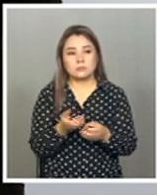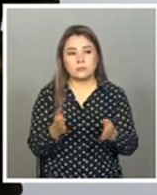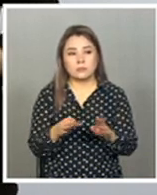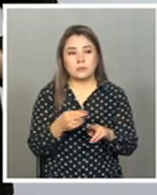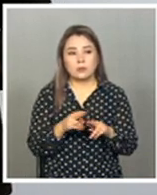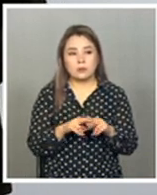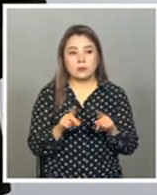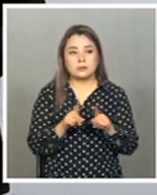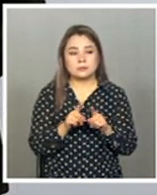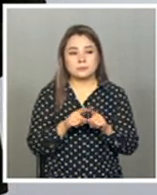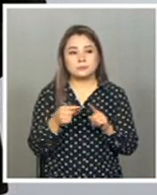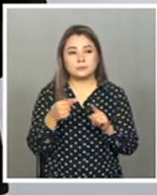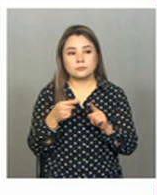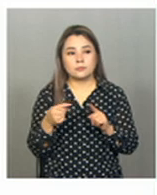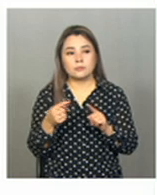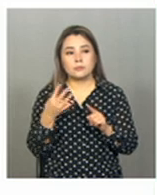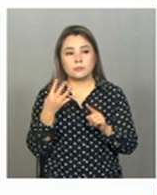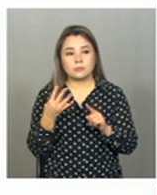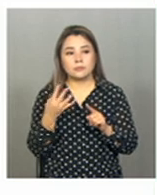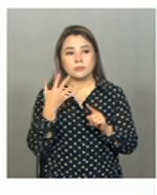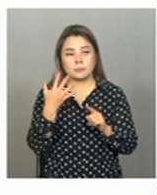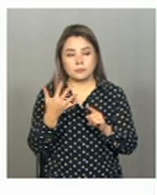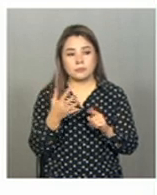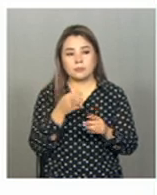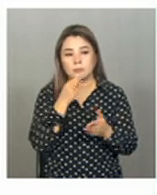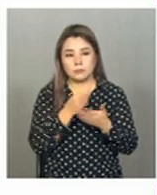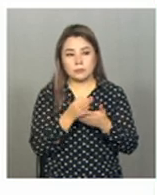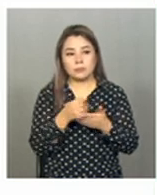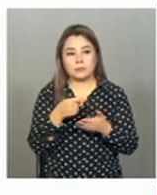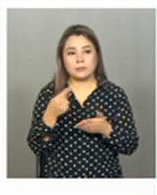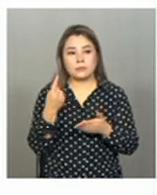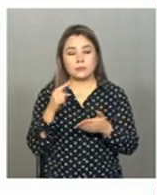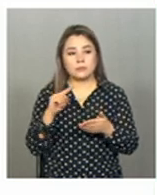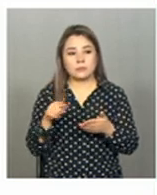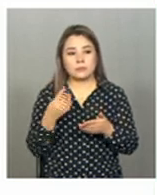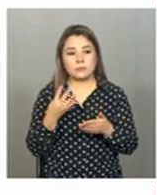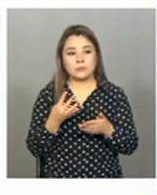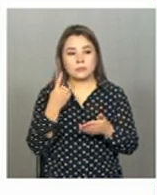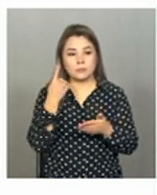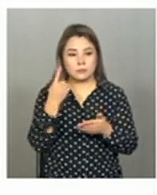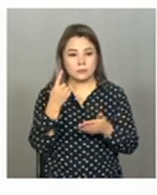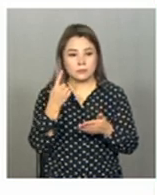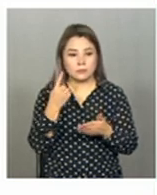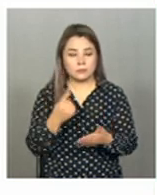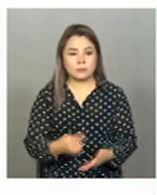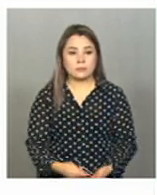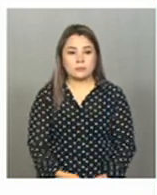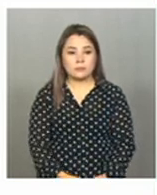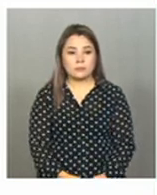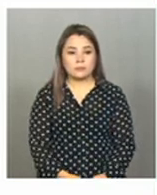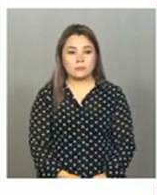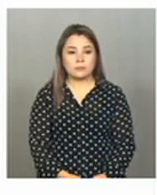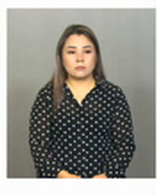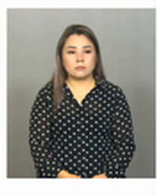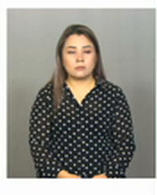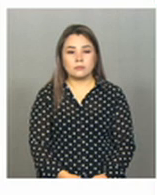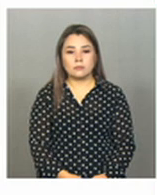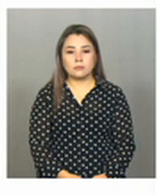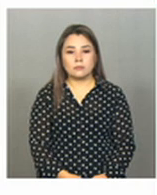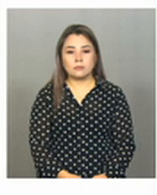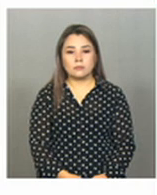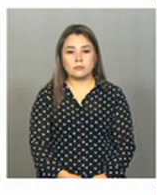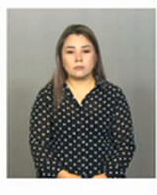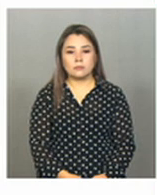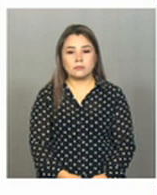мәні минус 4.5-ке тең. Ал бұл бізде бұрыс бөлшек, аралас сан түрінде ол минус 1.4